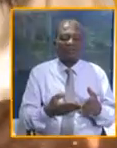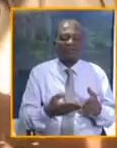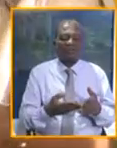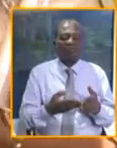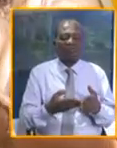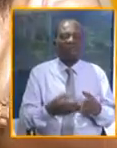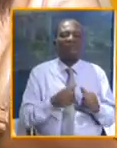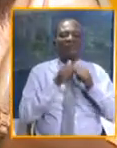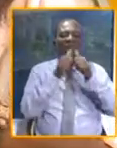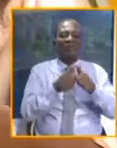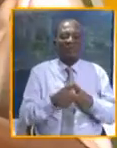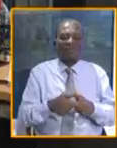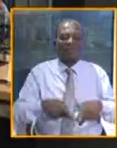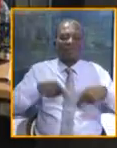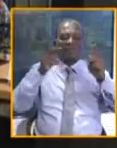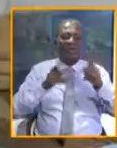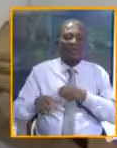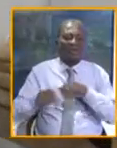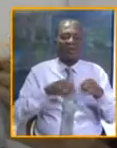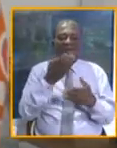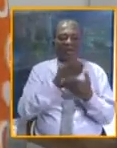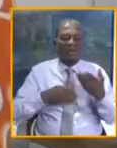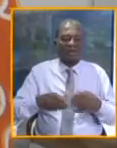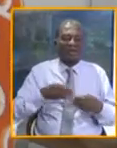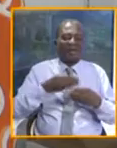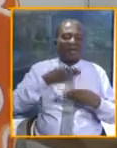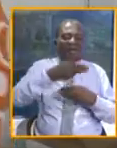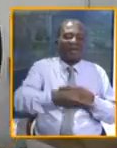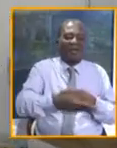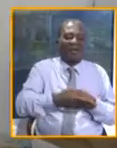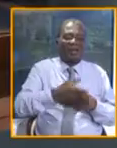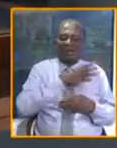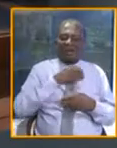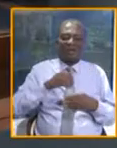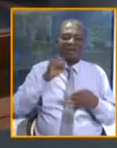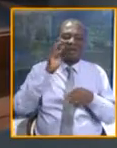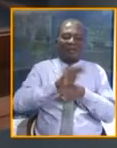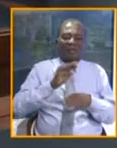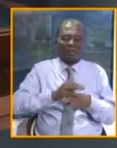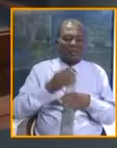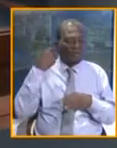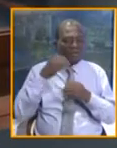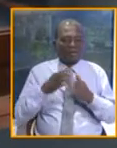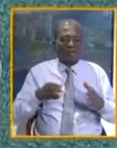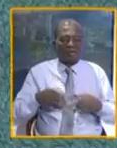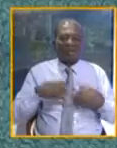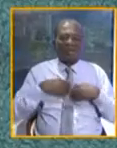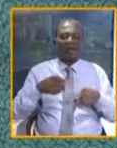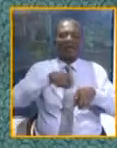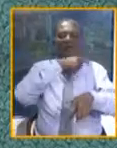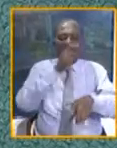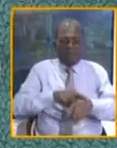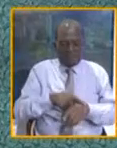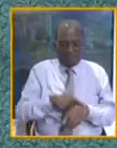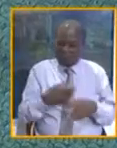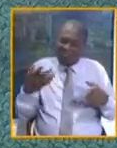dans les grandes surfaces. Ça nous honore. Le métier des secrétaires a longtemps reflété une image négative malgré son importance capitale